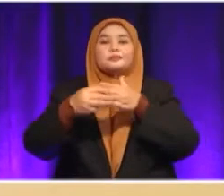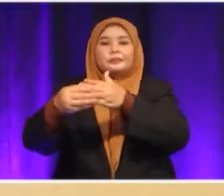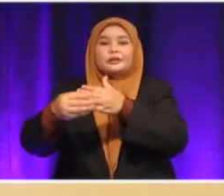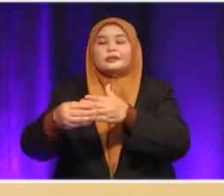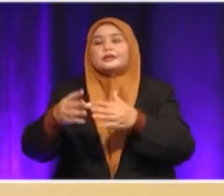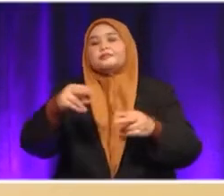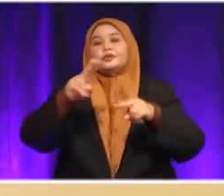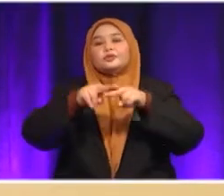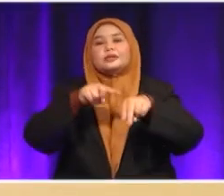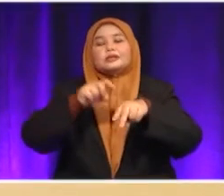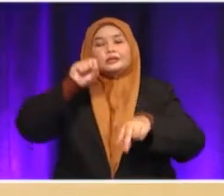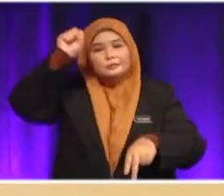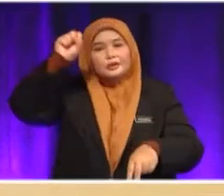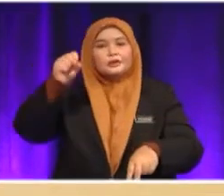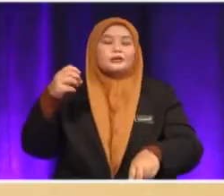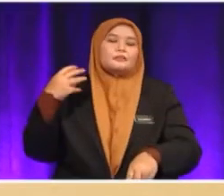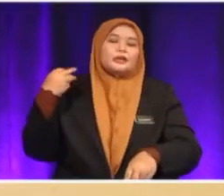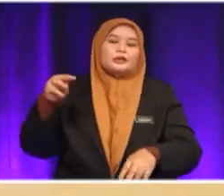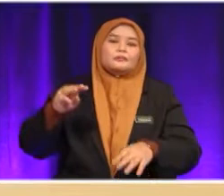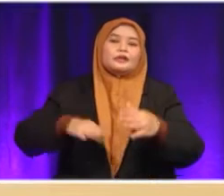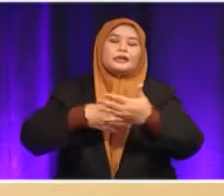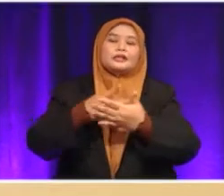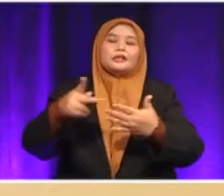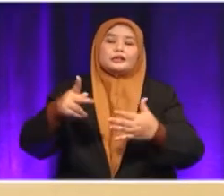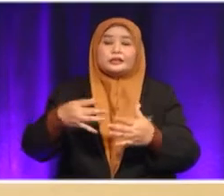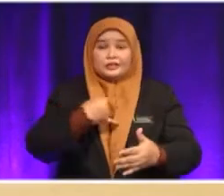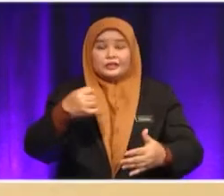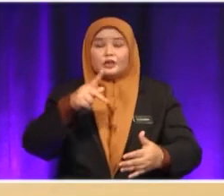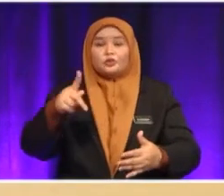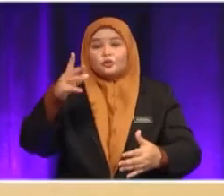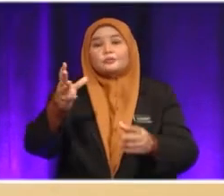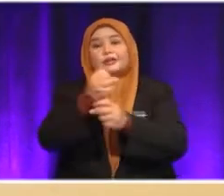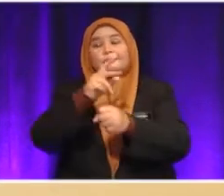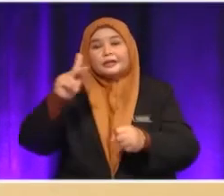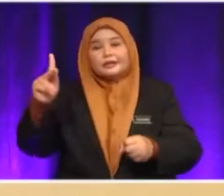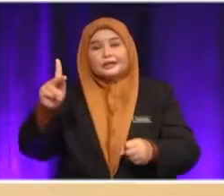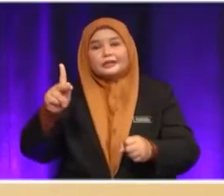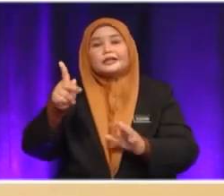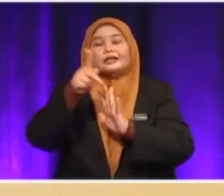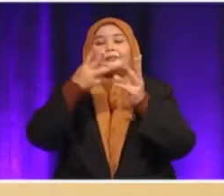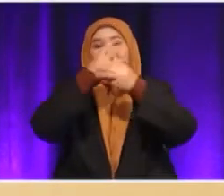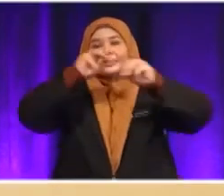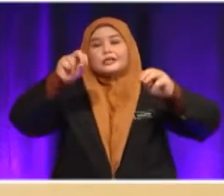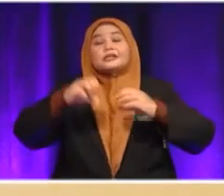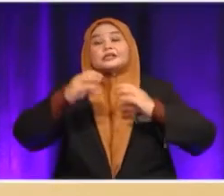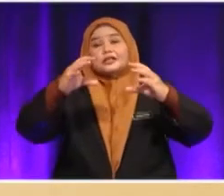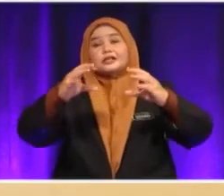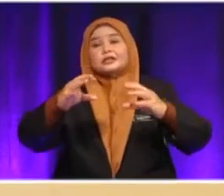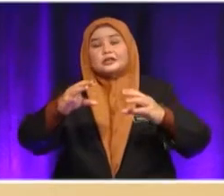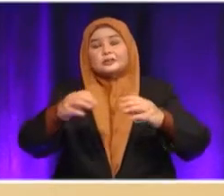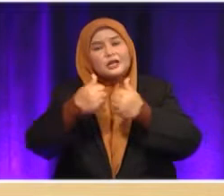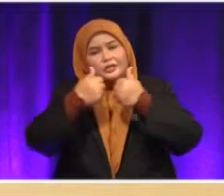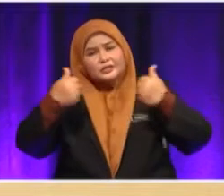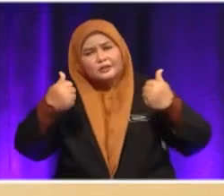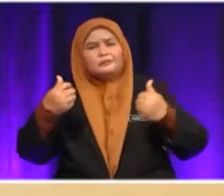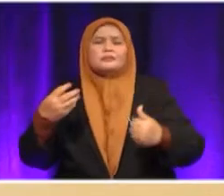penduduk di Sabah mereka melahirkan keinginan untuk mendapatkan kemerdekaan secara berasingan mereka